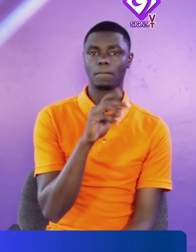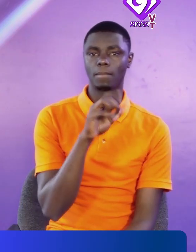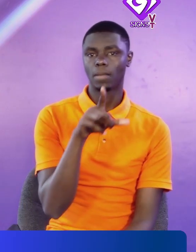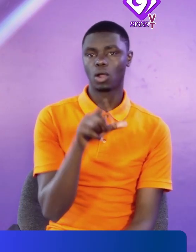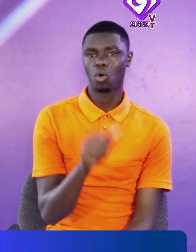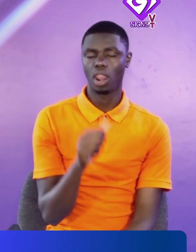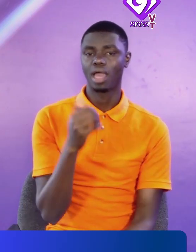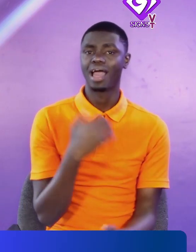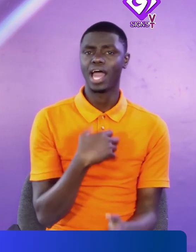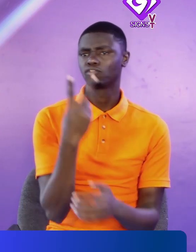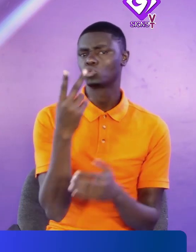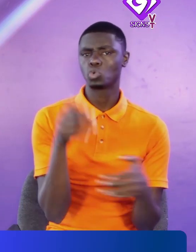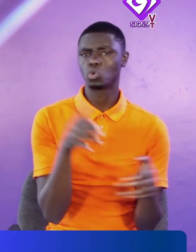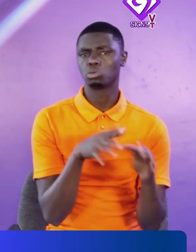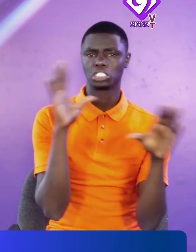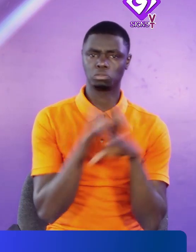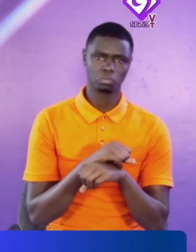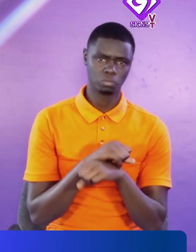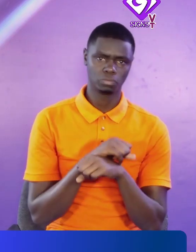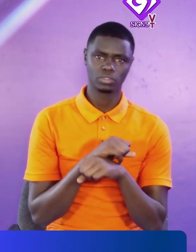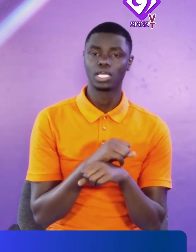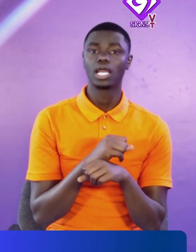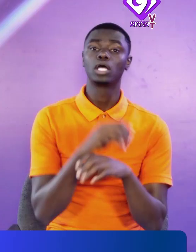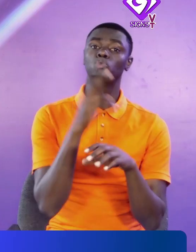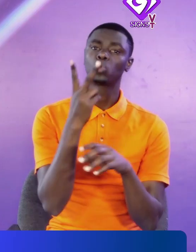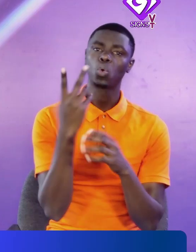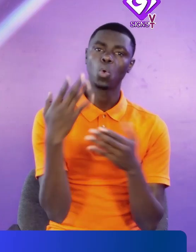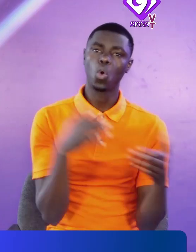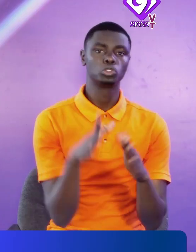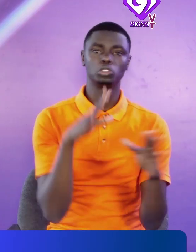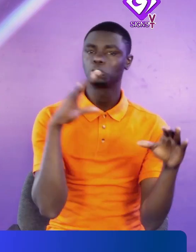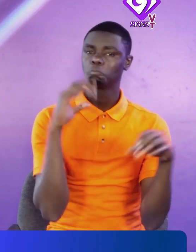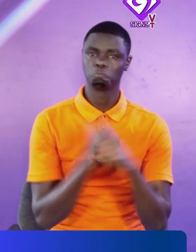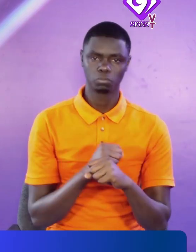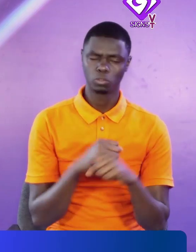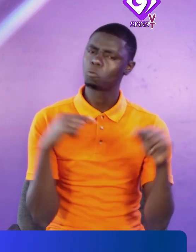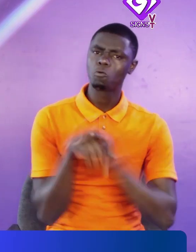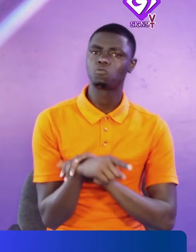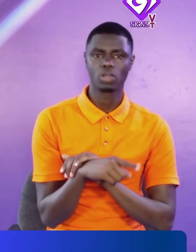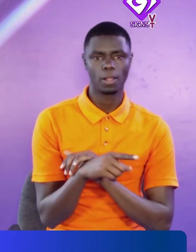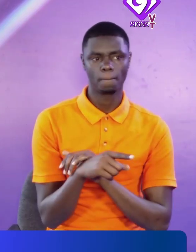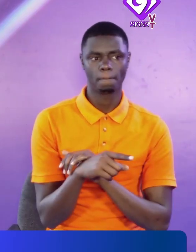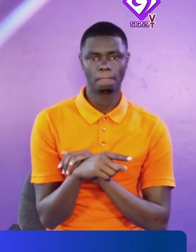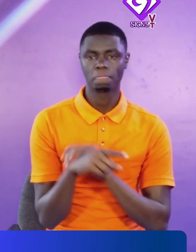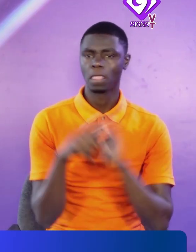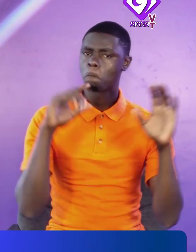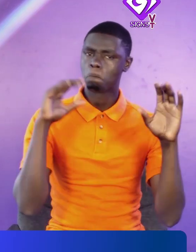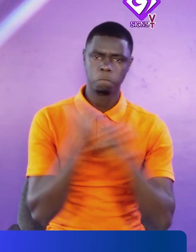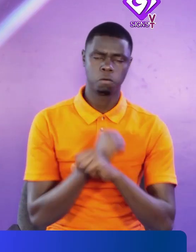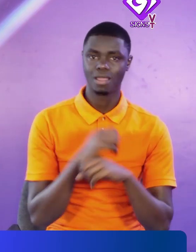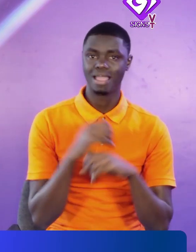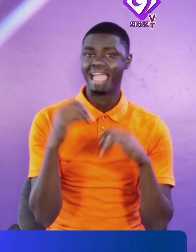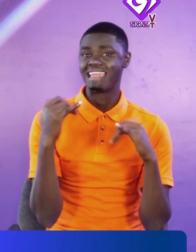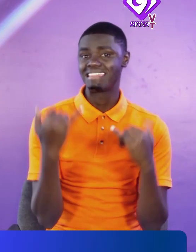mbili walimiss, yani au kuna expect kama wamiss kama hiyo, yani ya kufunga tu walimiss. Na sasa hapo